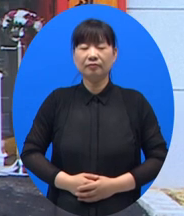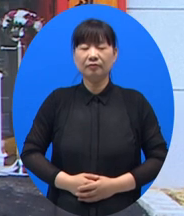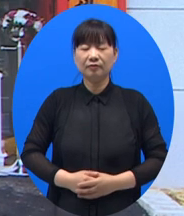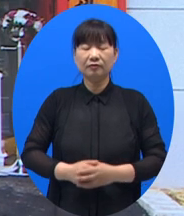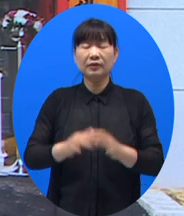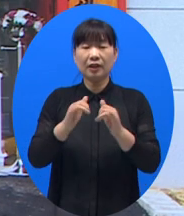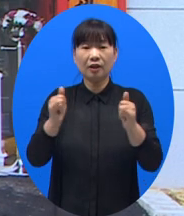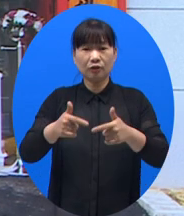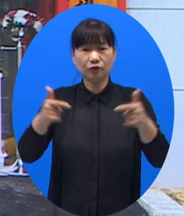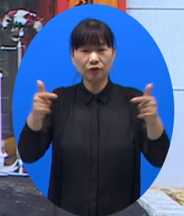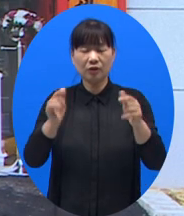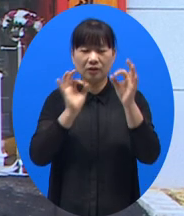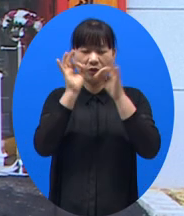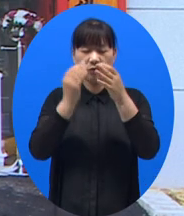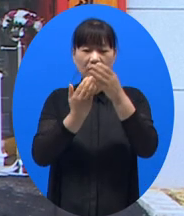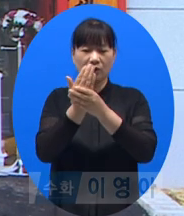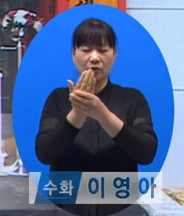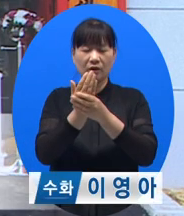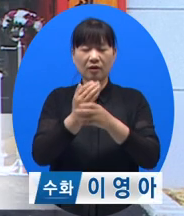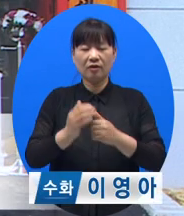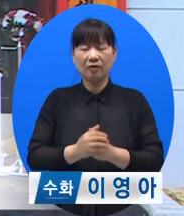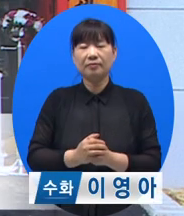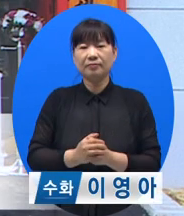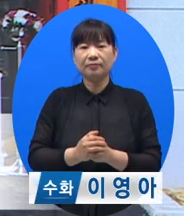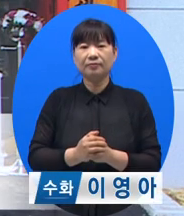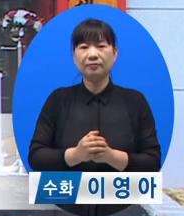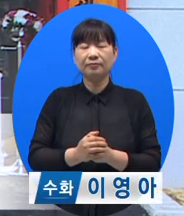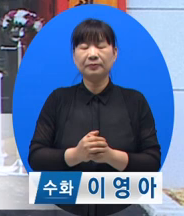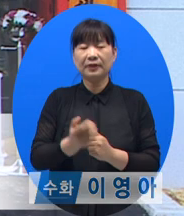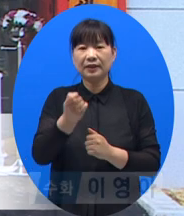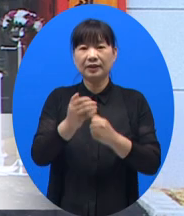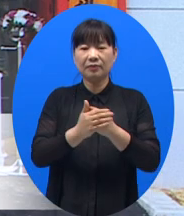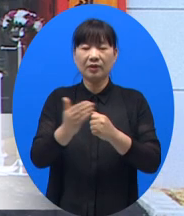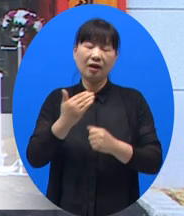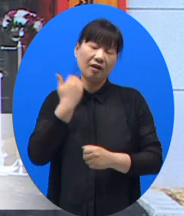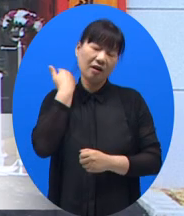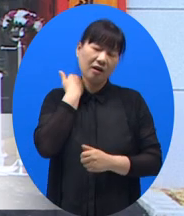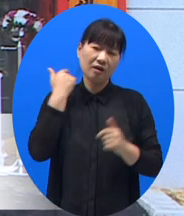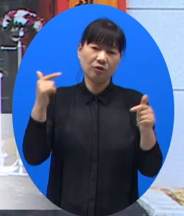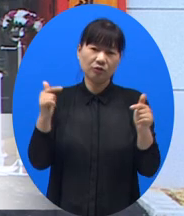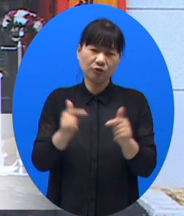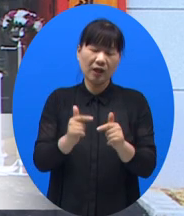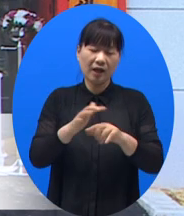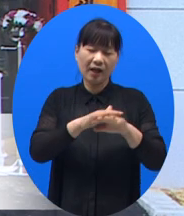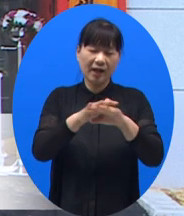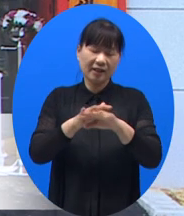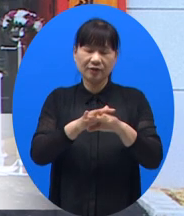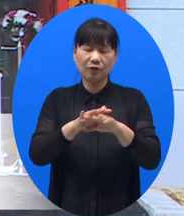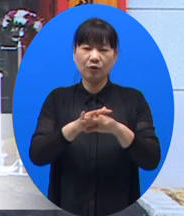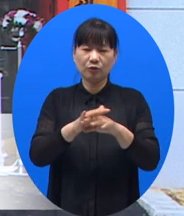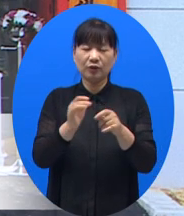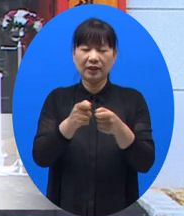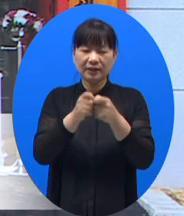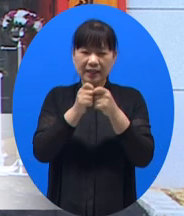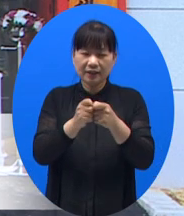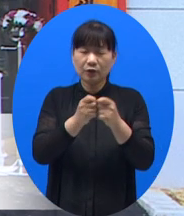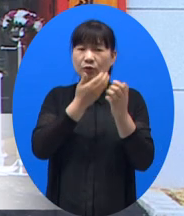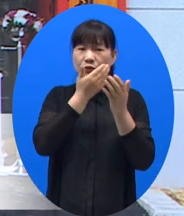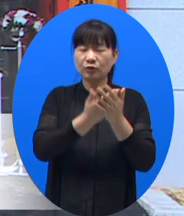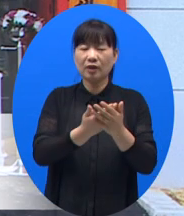인구가 늘면 그만큼 사고 발생도 작기 때문에 사각지대를 줄여 안전망을 촘촘히 하는 것이 중요합니다. 이에